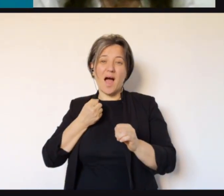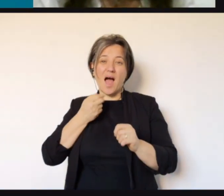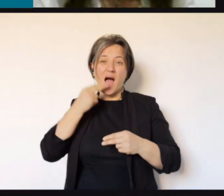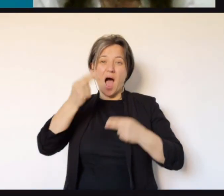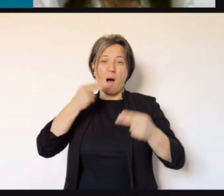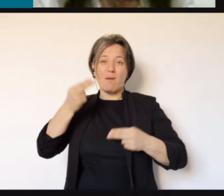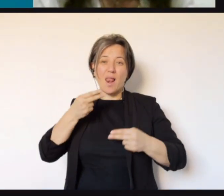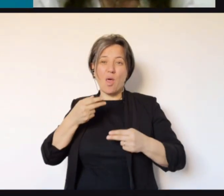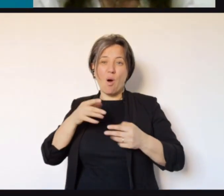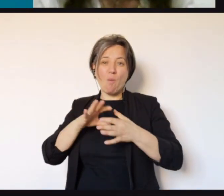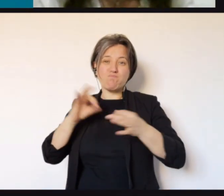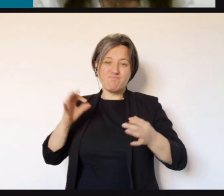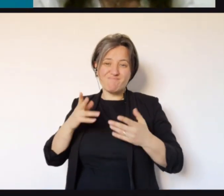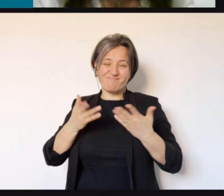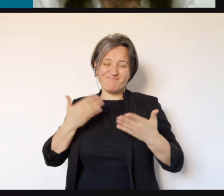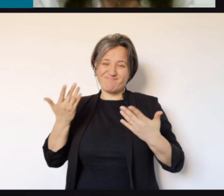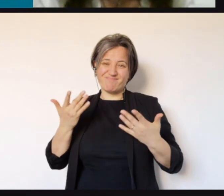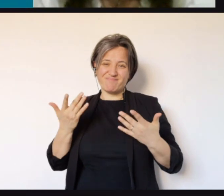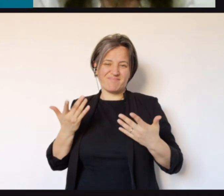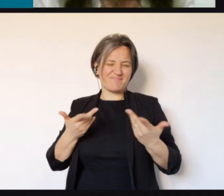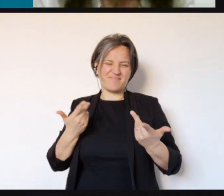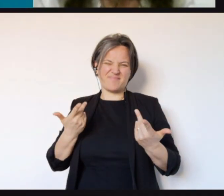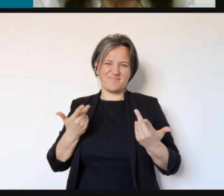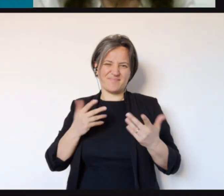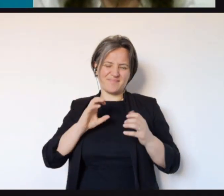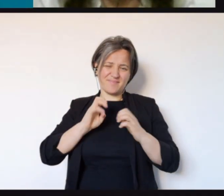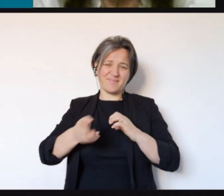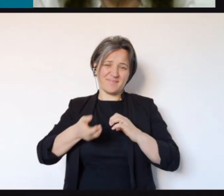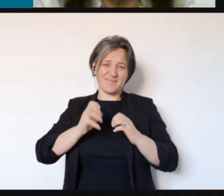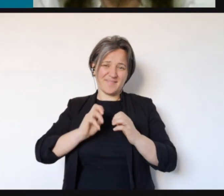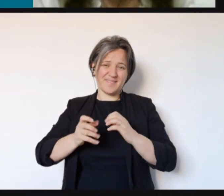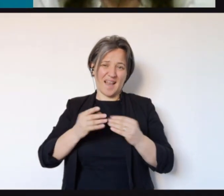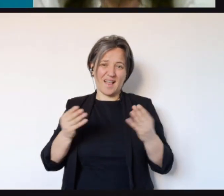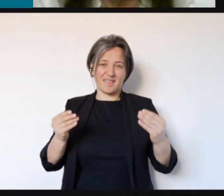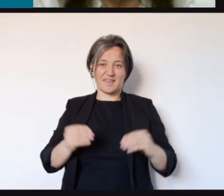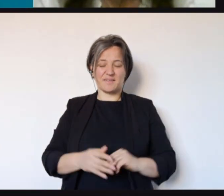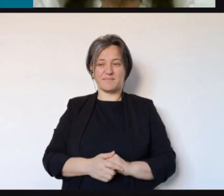2 minuti prima dell'appello e così via.